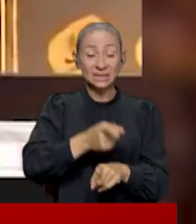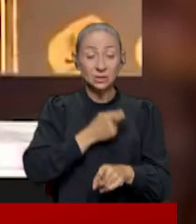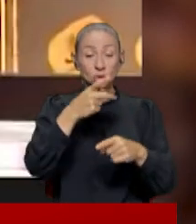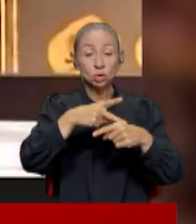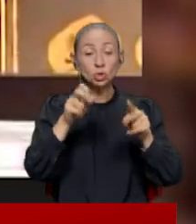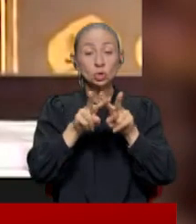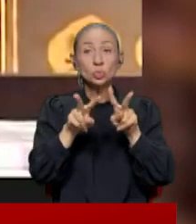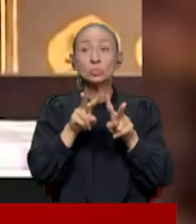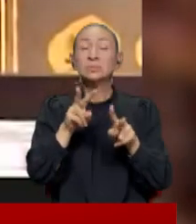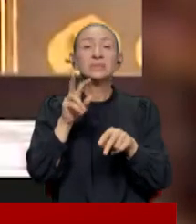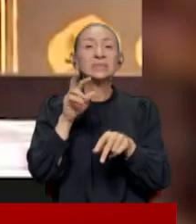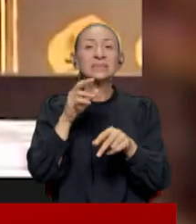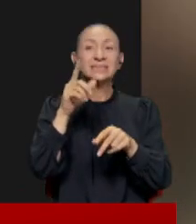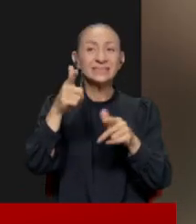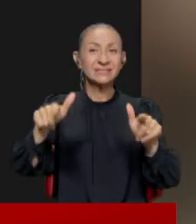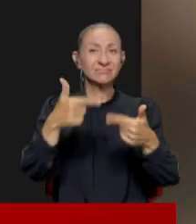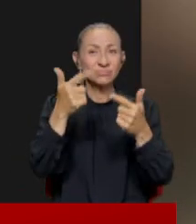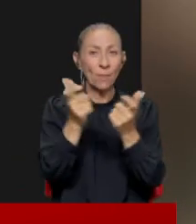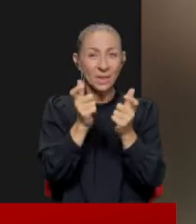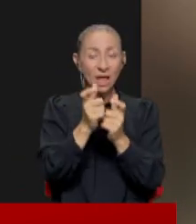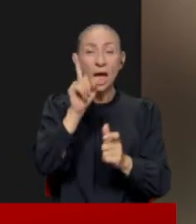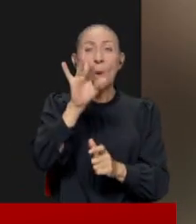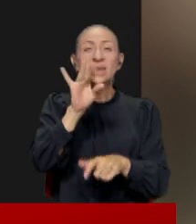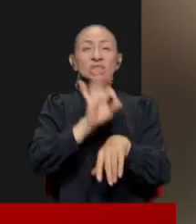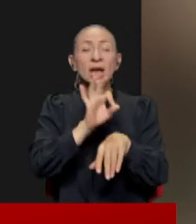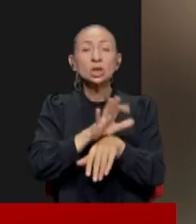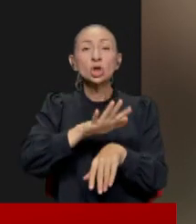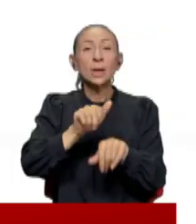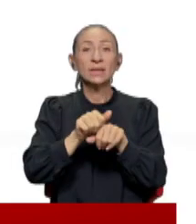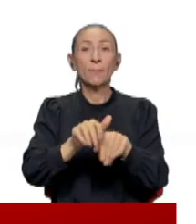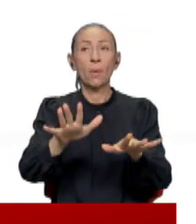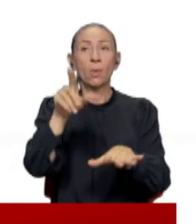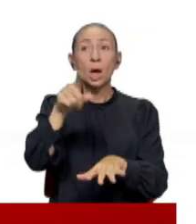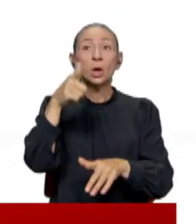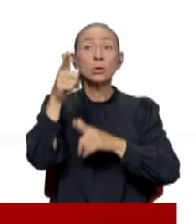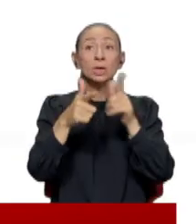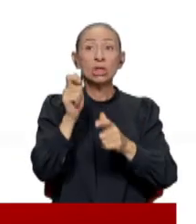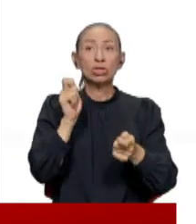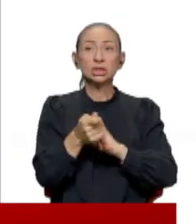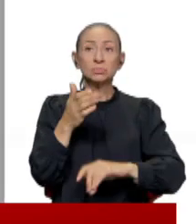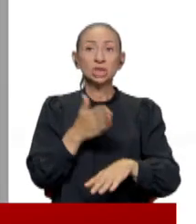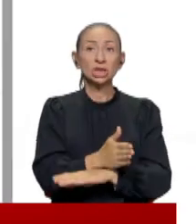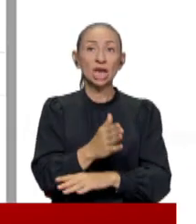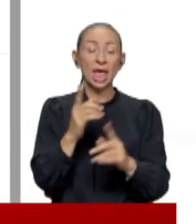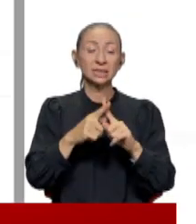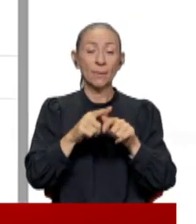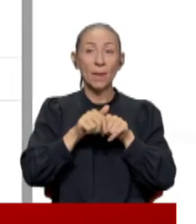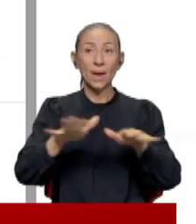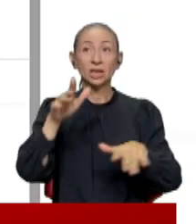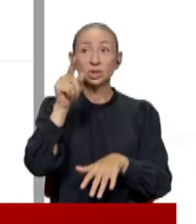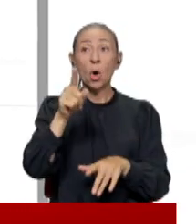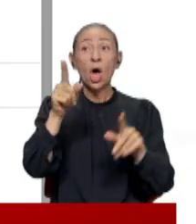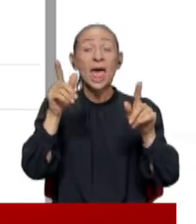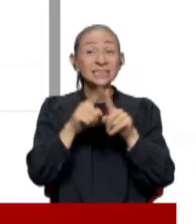Zoom toplantısının ilk 15 dakikasının kaydı sosyal medyadan yayınlandı. Görüntü Değişim Gerçeği hesabından paylaşıldı.